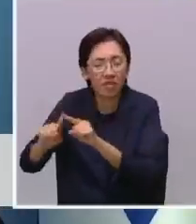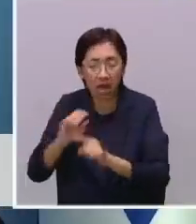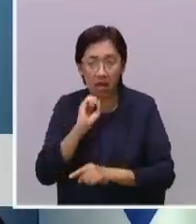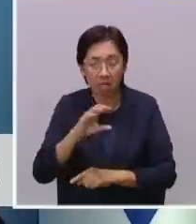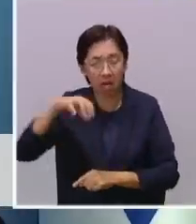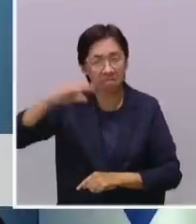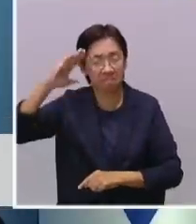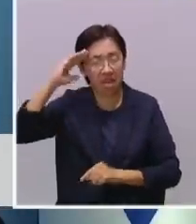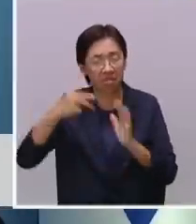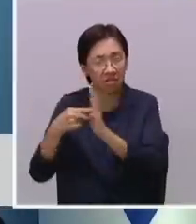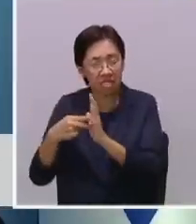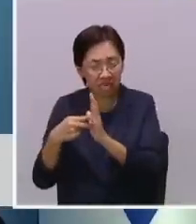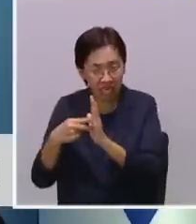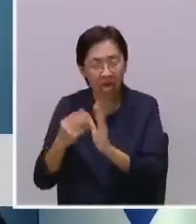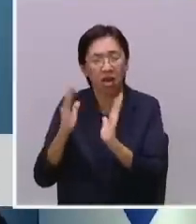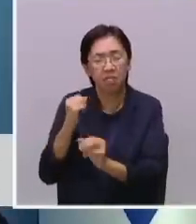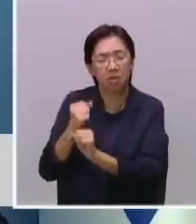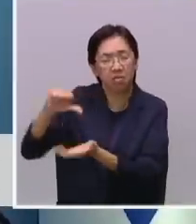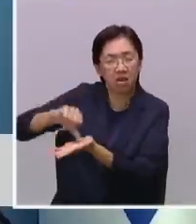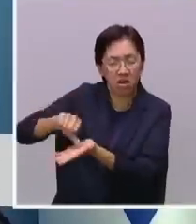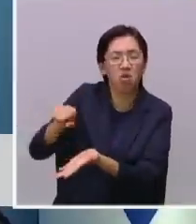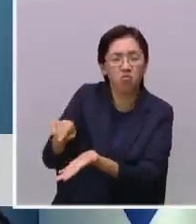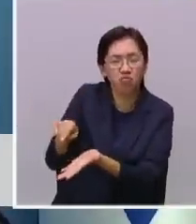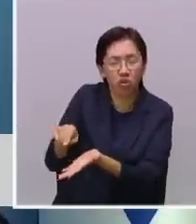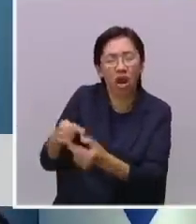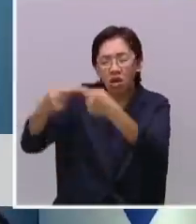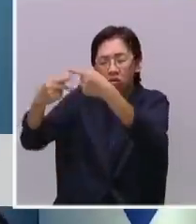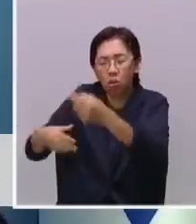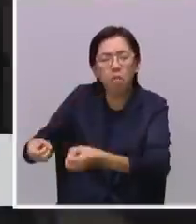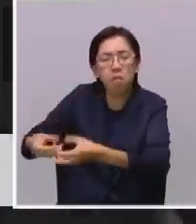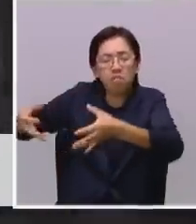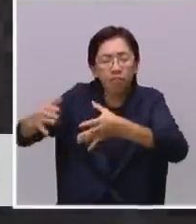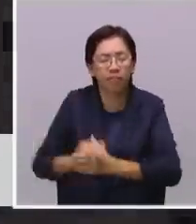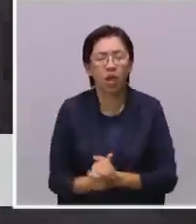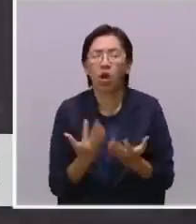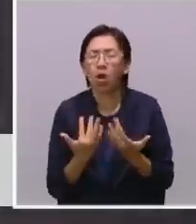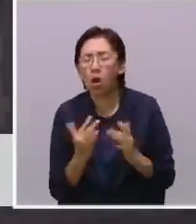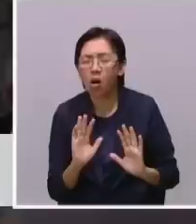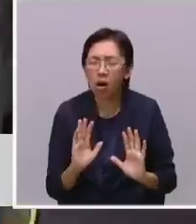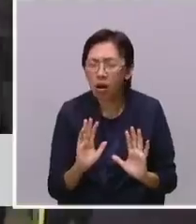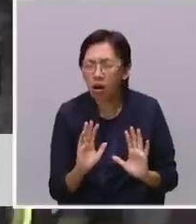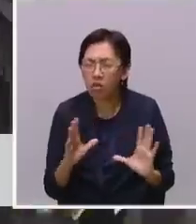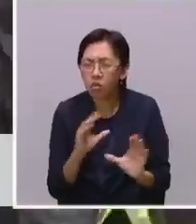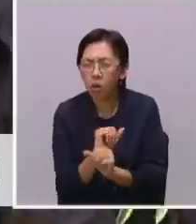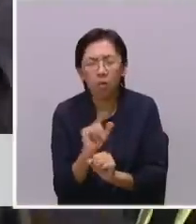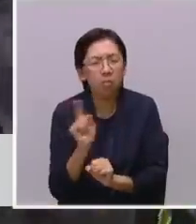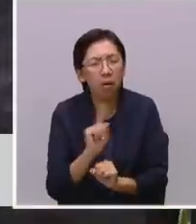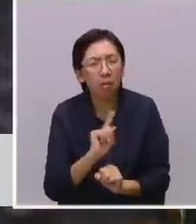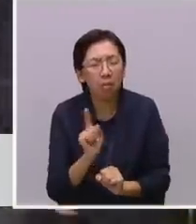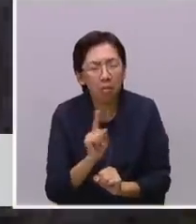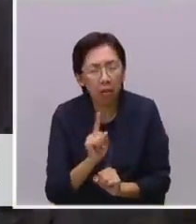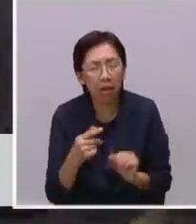ที่มีทหารมีเจ้าหน้าที่ของอิหร่านประจำการถูกทิ้งระเบิดโจมตีค่ะเพราะฉะนั้นเดี๋ยวดูความเคลื่อนไหวครั้งนี้นะคะว่าท้ายสุดแล้ว